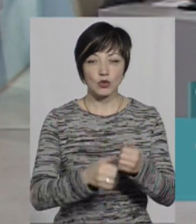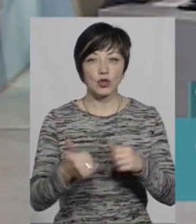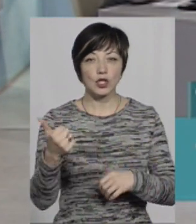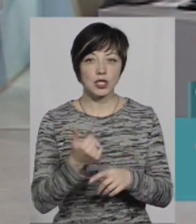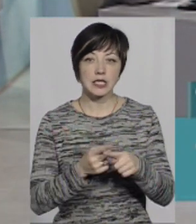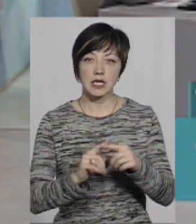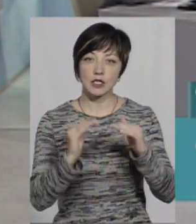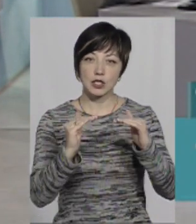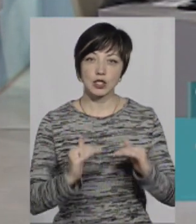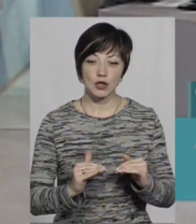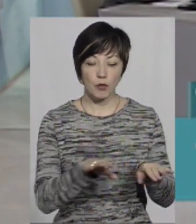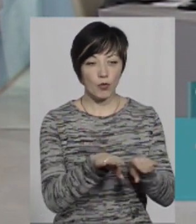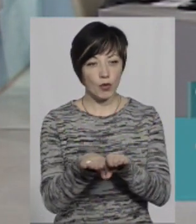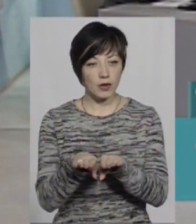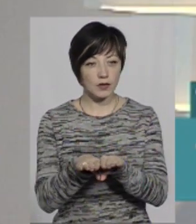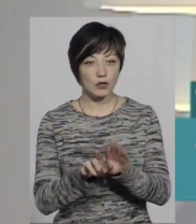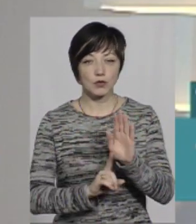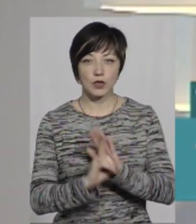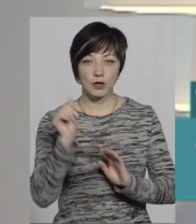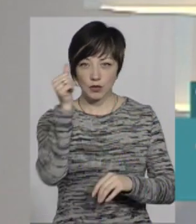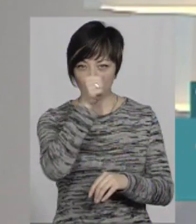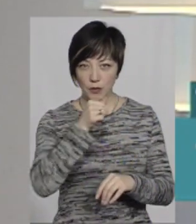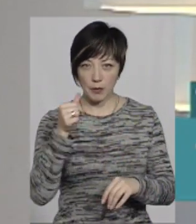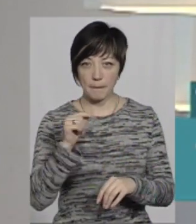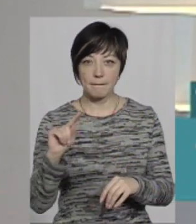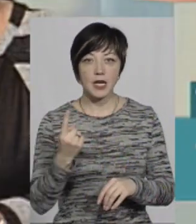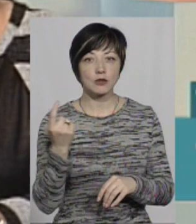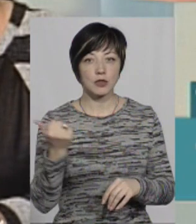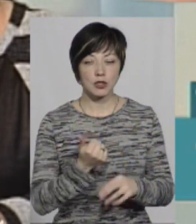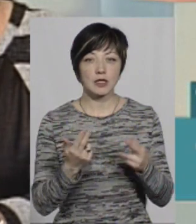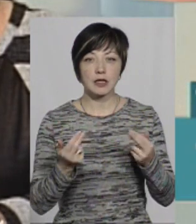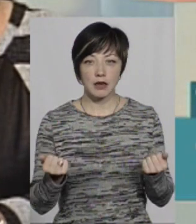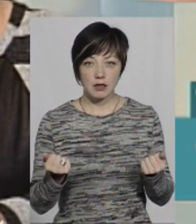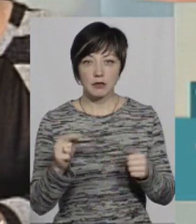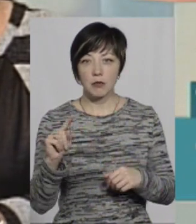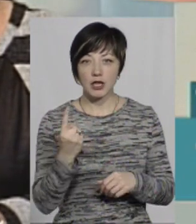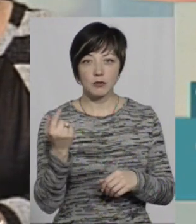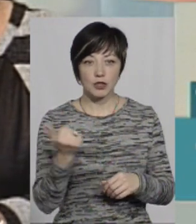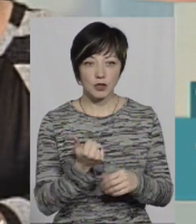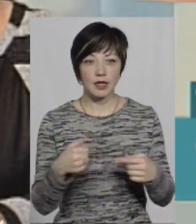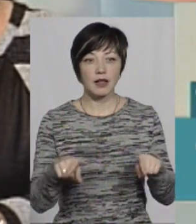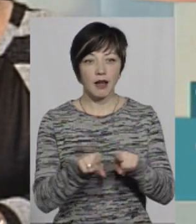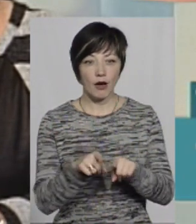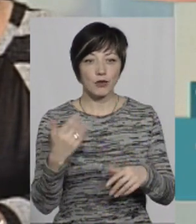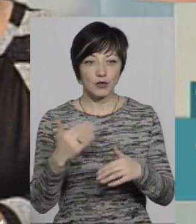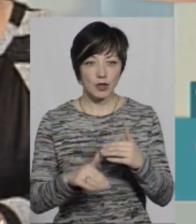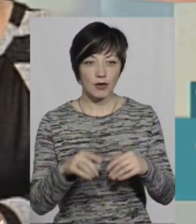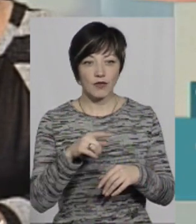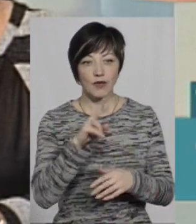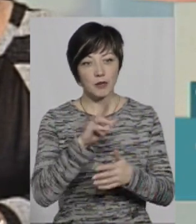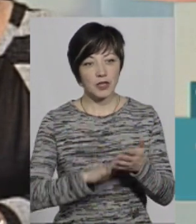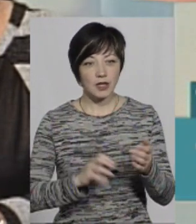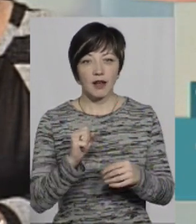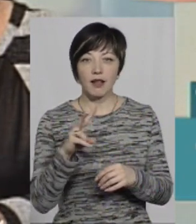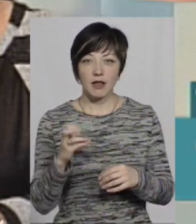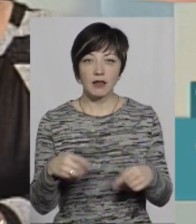щотижнево. Це зниження порівняно з початком року? Порівняно з першим тижнем, так. Порівняно з першим тижнем. Ми вже так вже, вибачте,